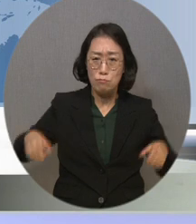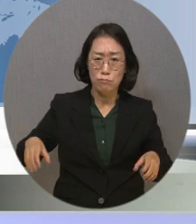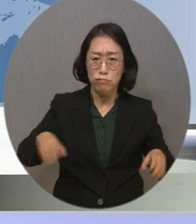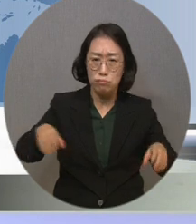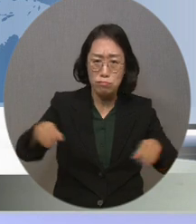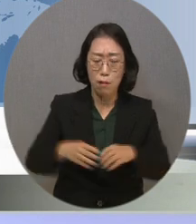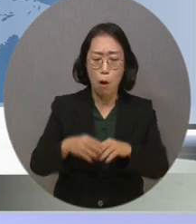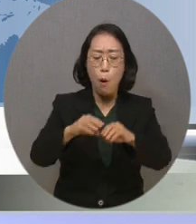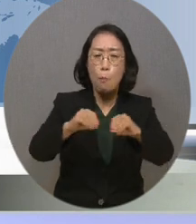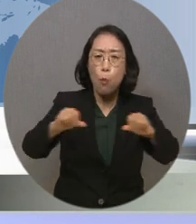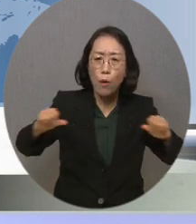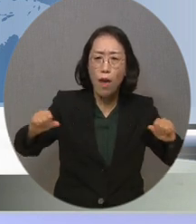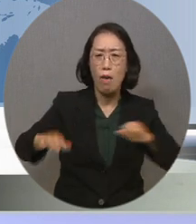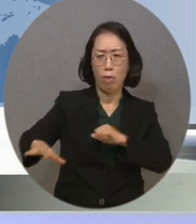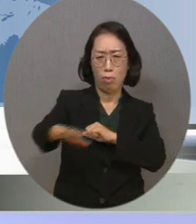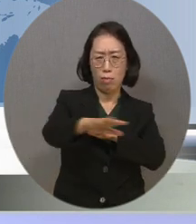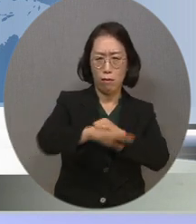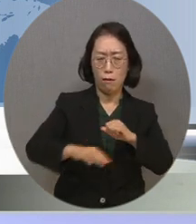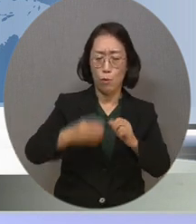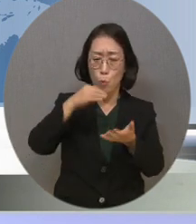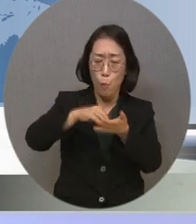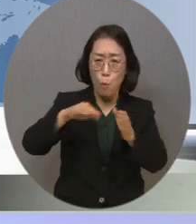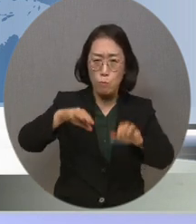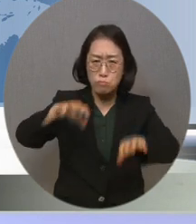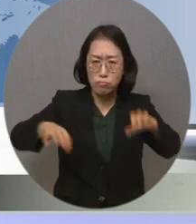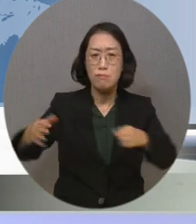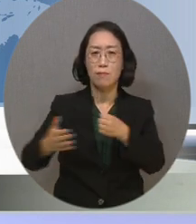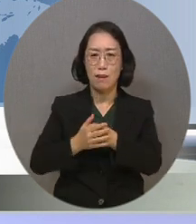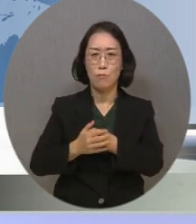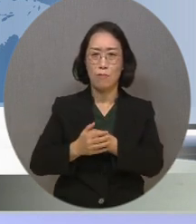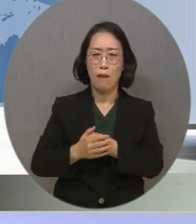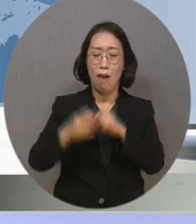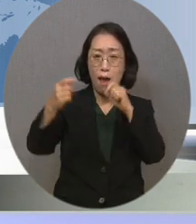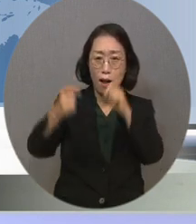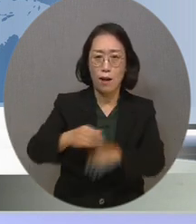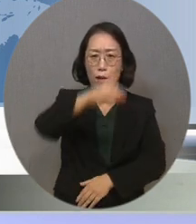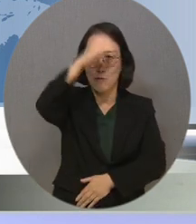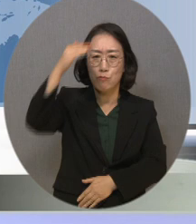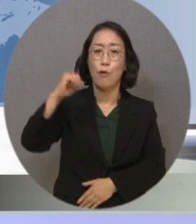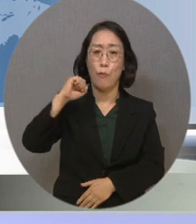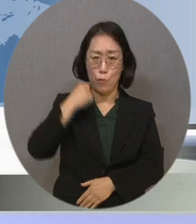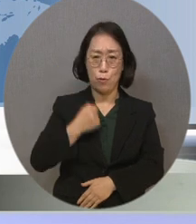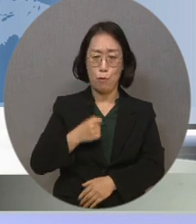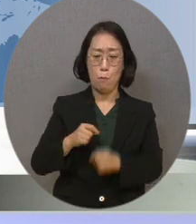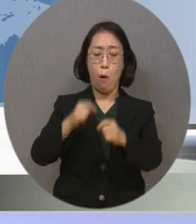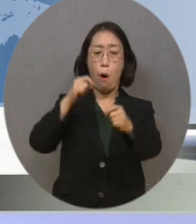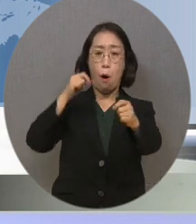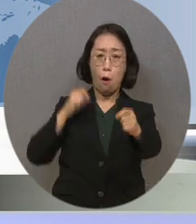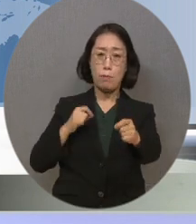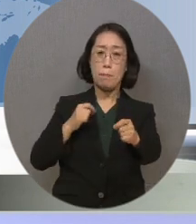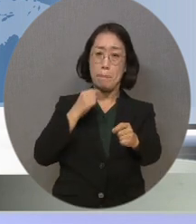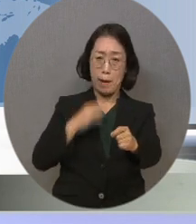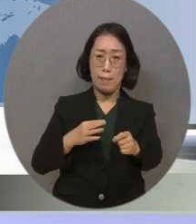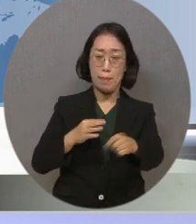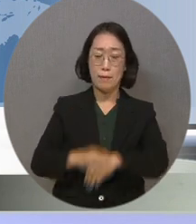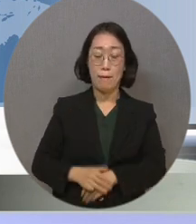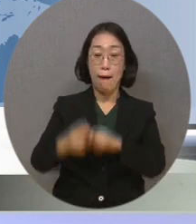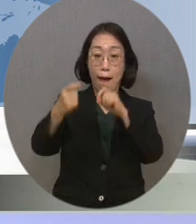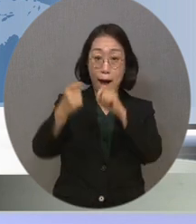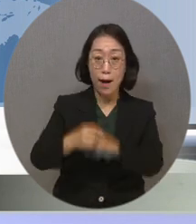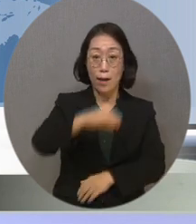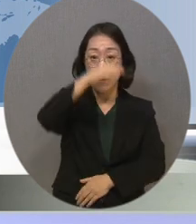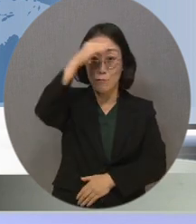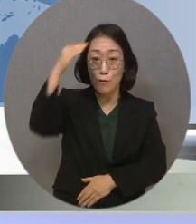모래나 자갈로 인해 바다에 가까이 접근하기 어렵습니다. 먼 발치에서만 바라보던 바다를 바로